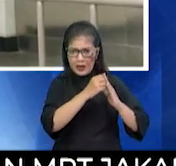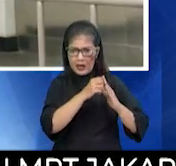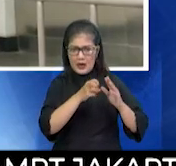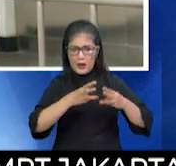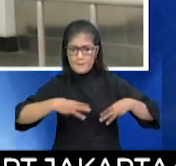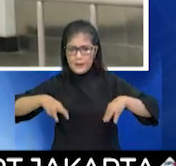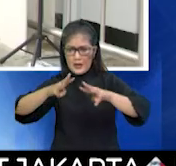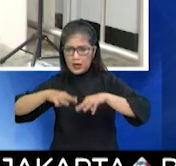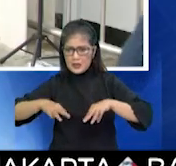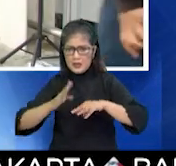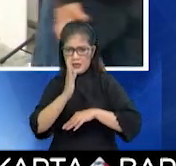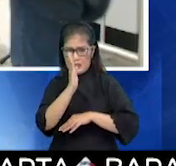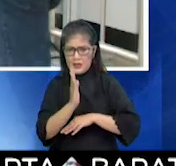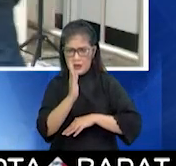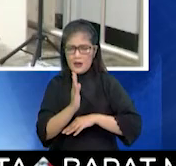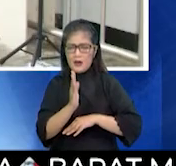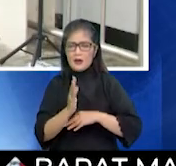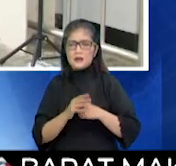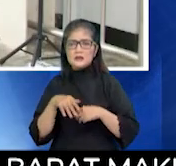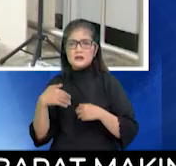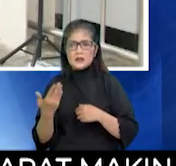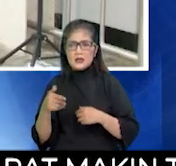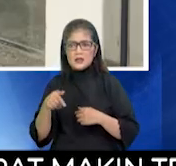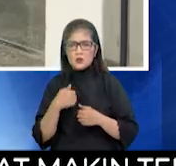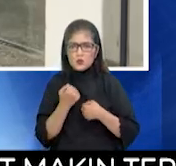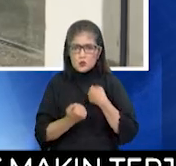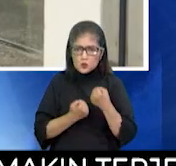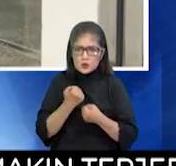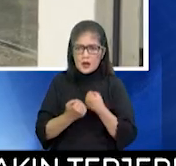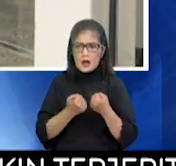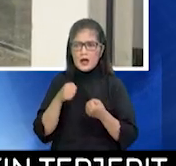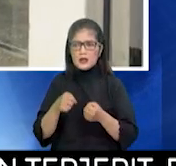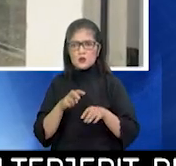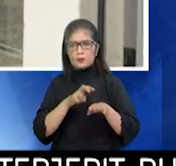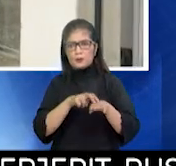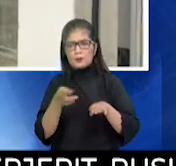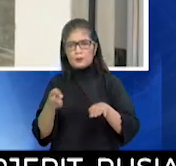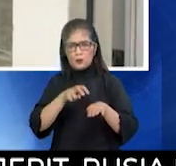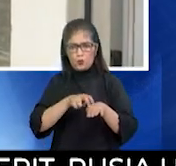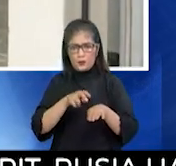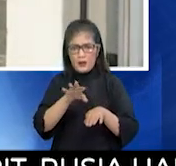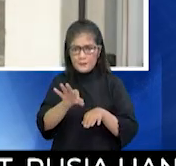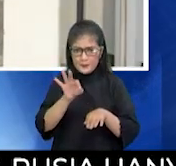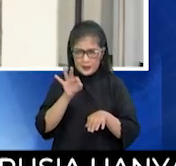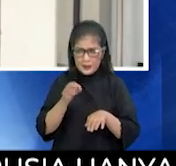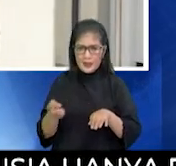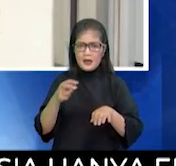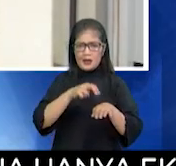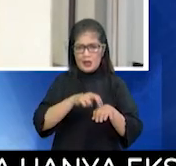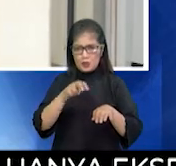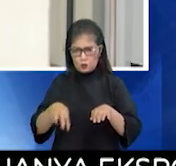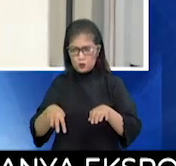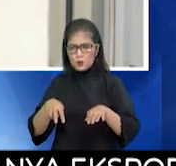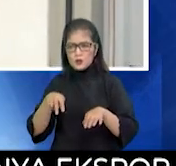Manggarai, sehingga ini bagian dari alternatif untuk naik turun penumpang, di mana Matraman ini